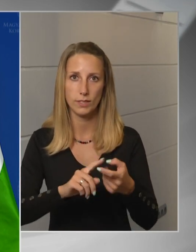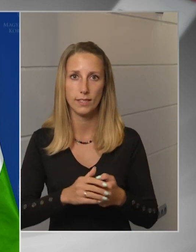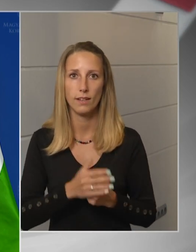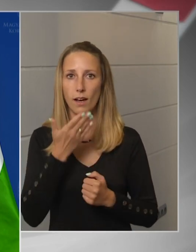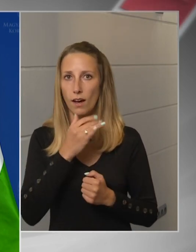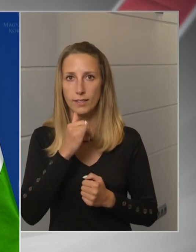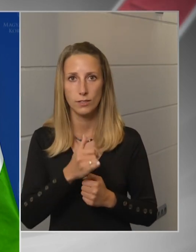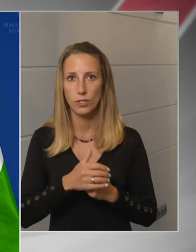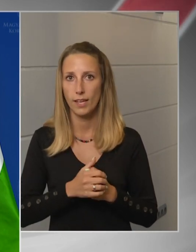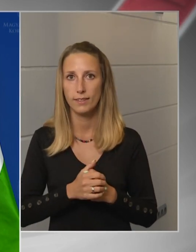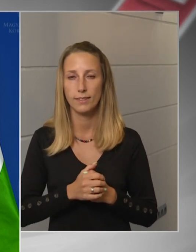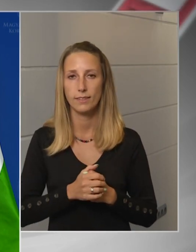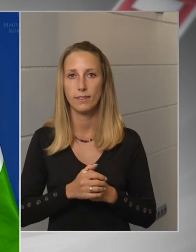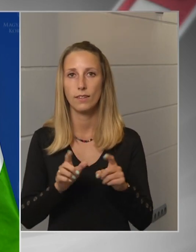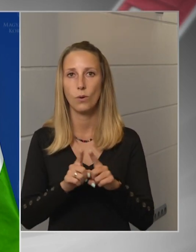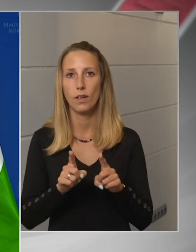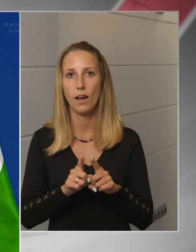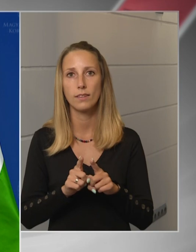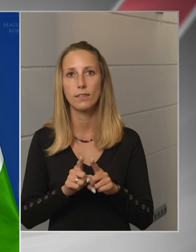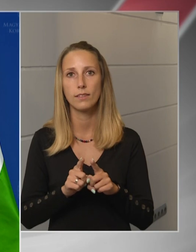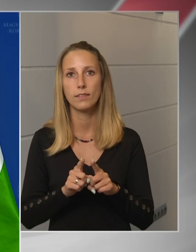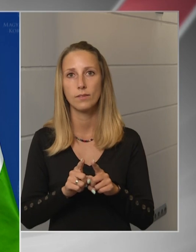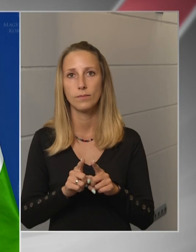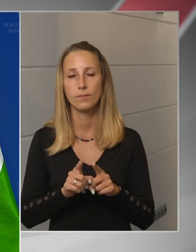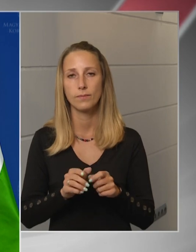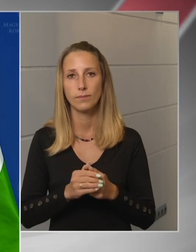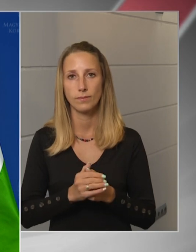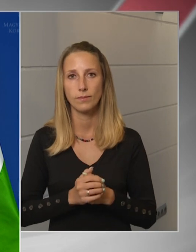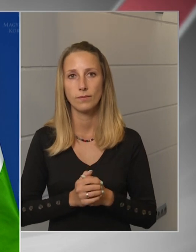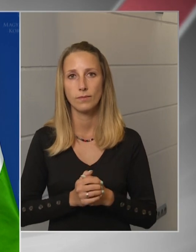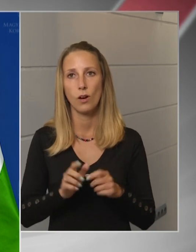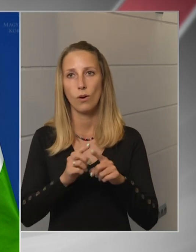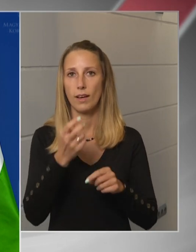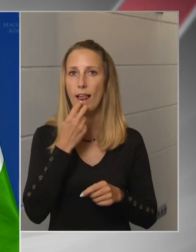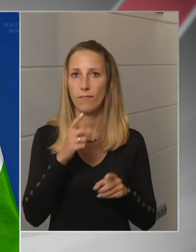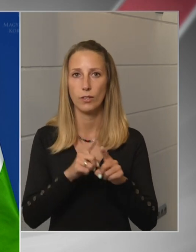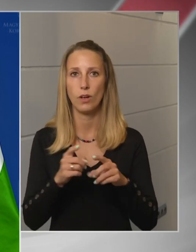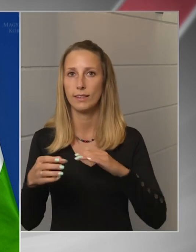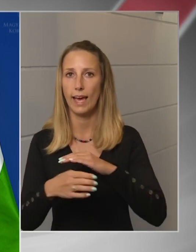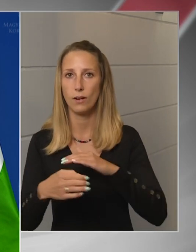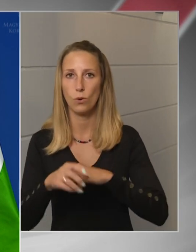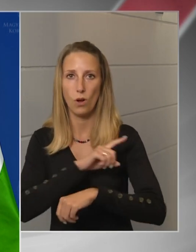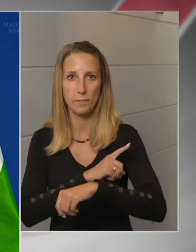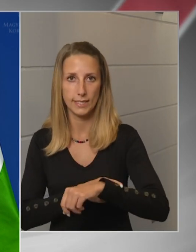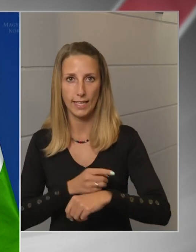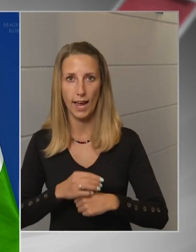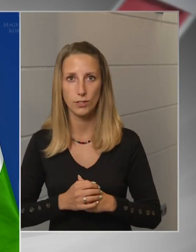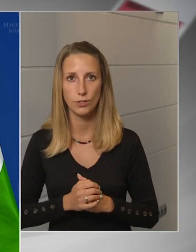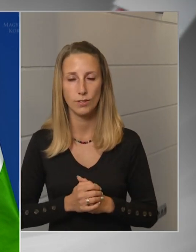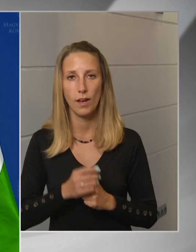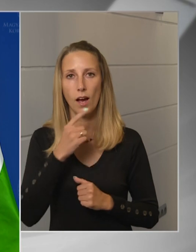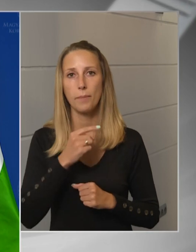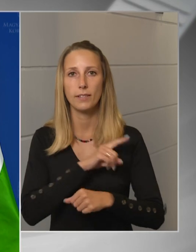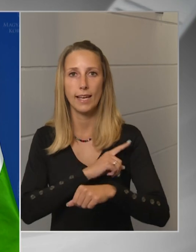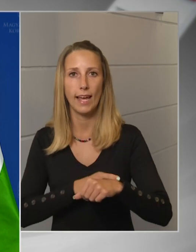nincsen olyan elem vagy olyan tároló kapacitás, ami